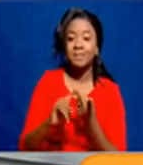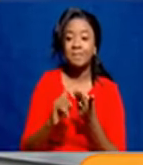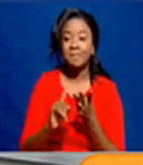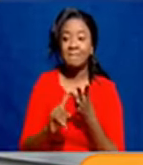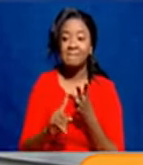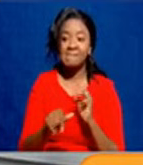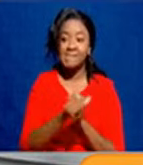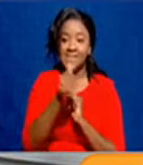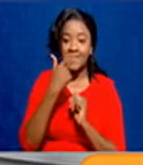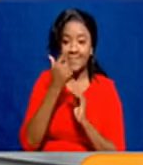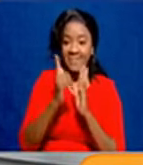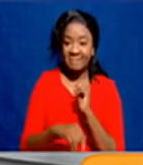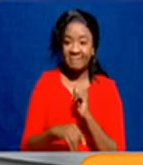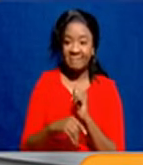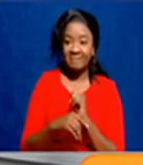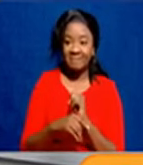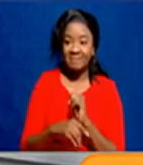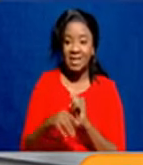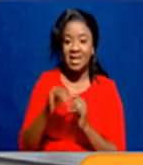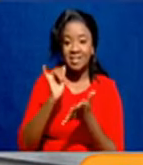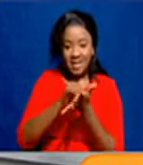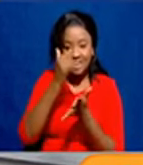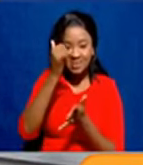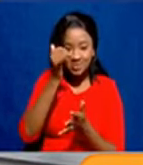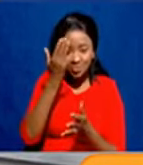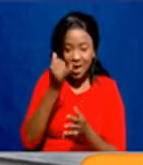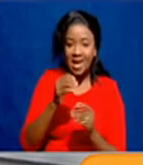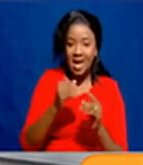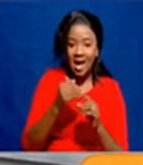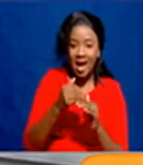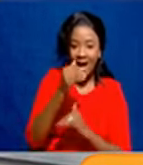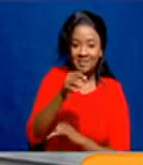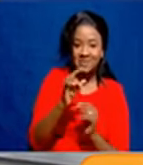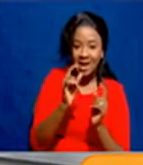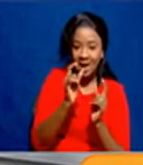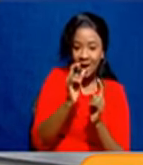ex kuna herufi Y. Ah, kabisa.